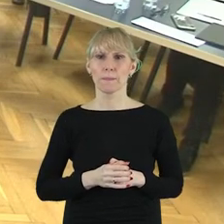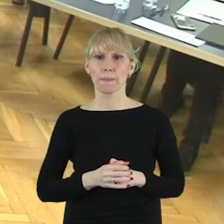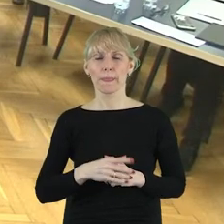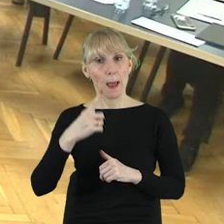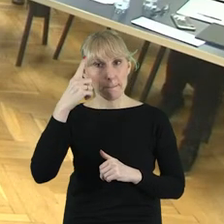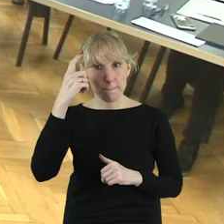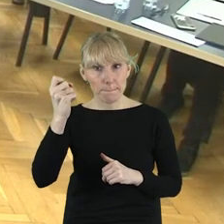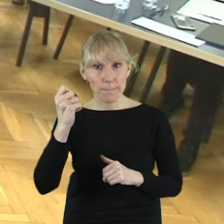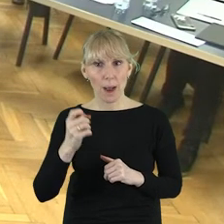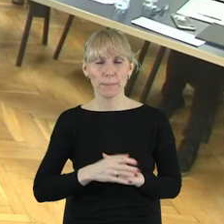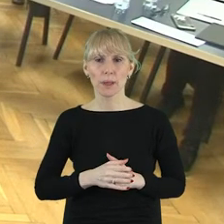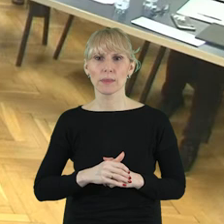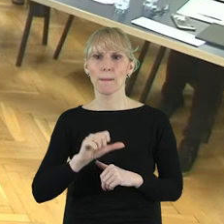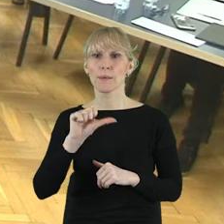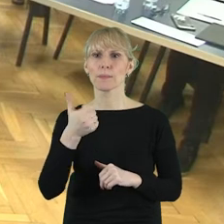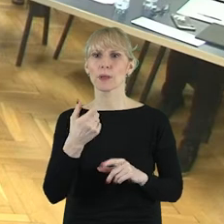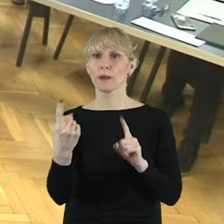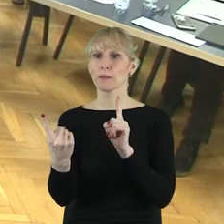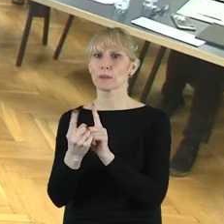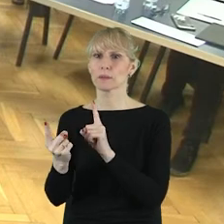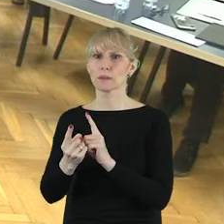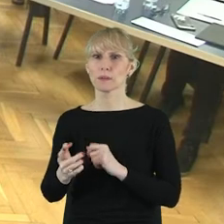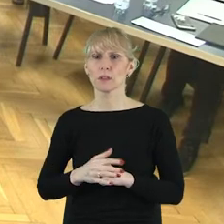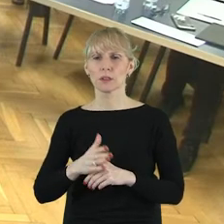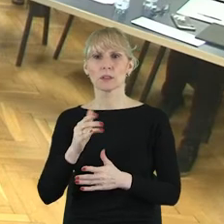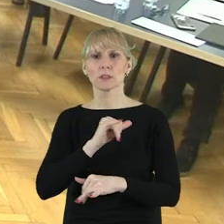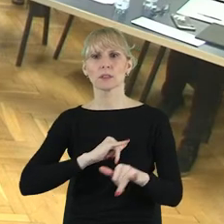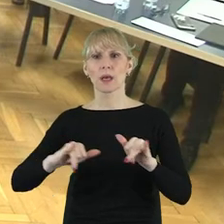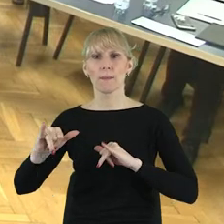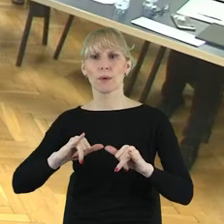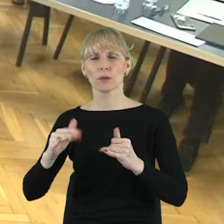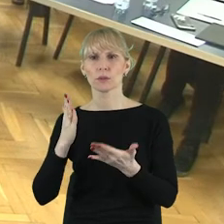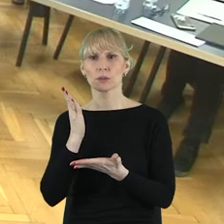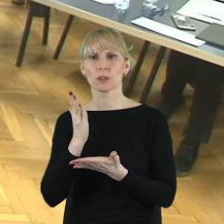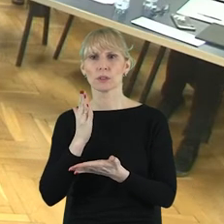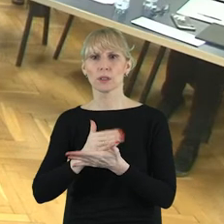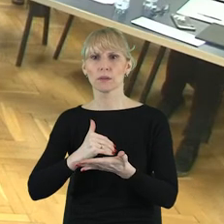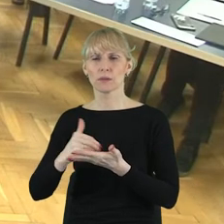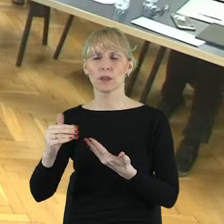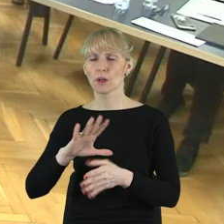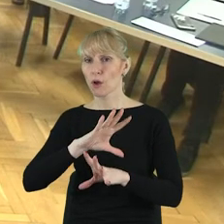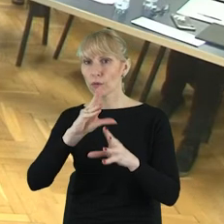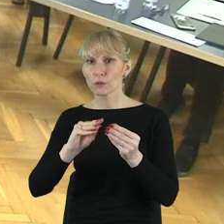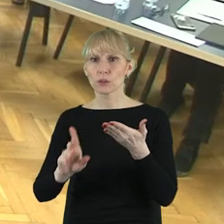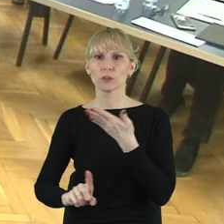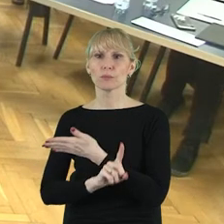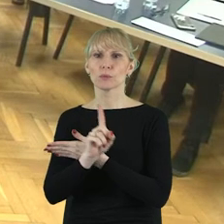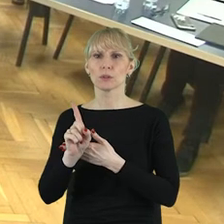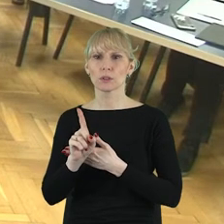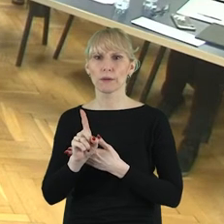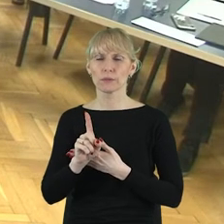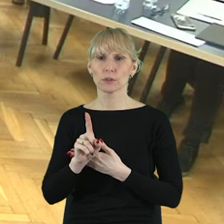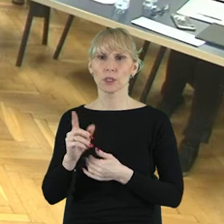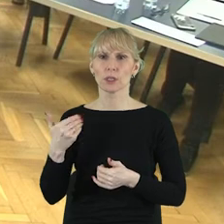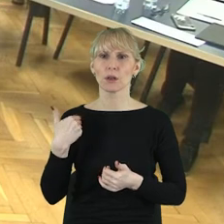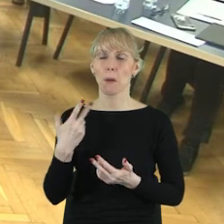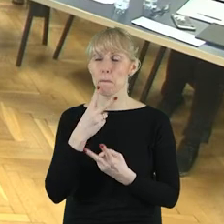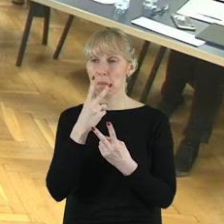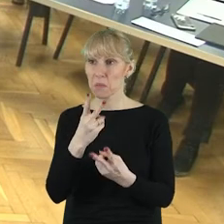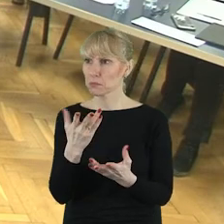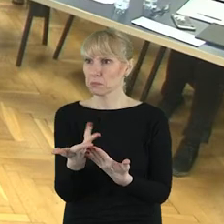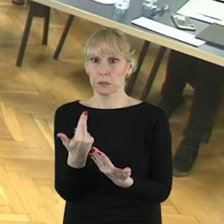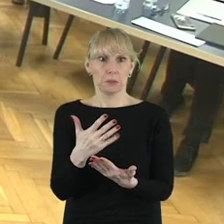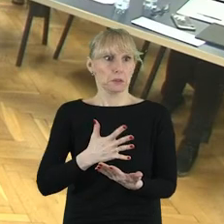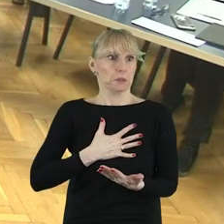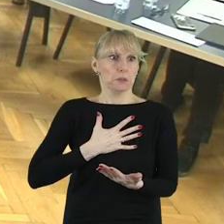Pamiętamy pierwsze spotkanie LGD z przedstawicielem nowego samorządu województwa. Wszyscy obecni przedstawiciele lokalnych grup działania